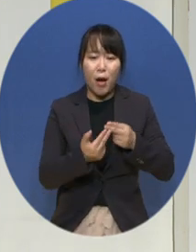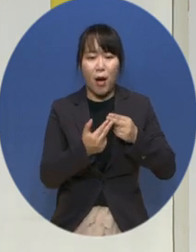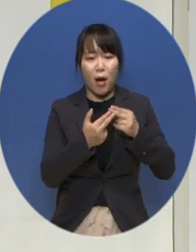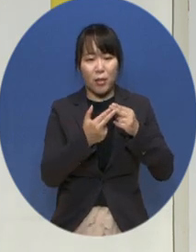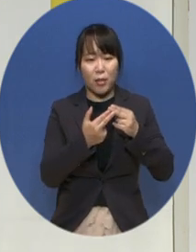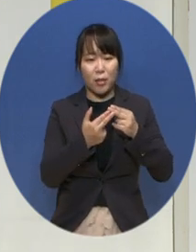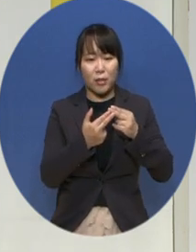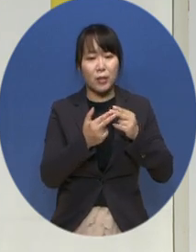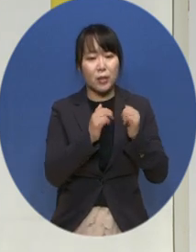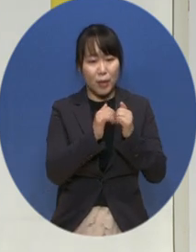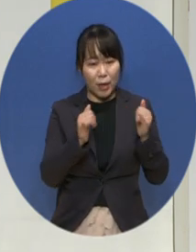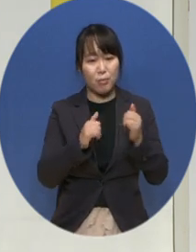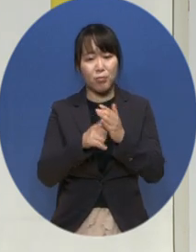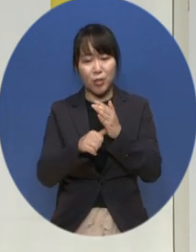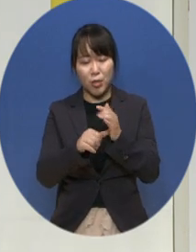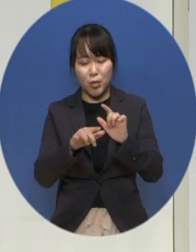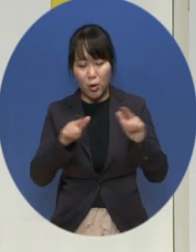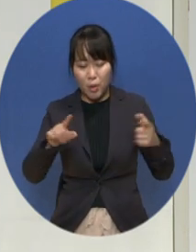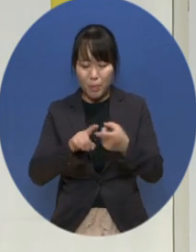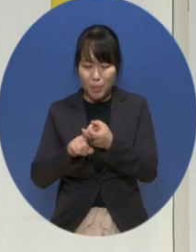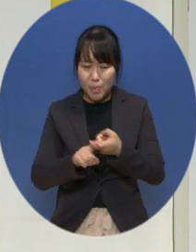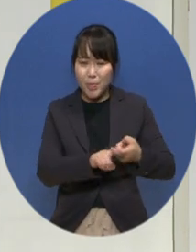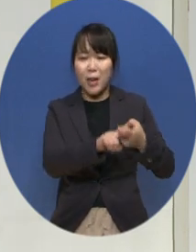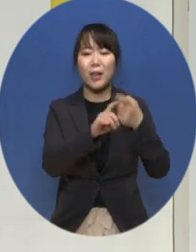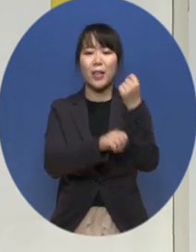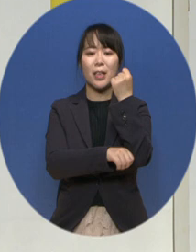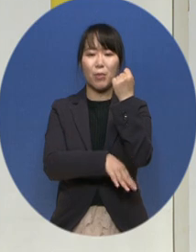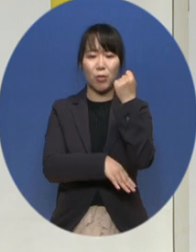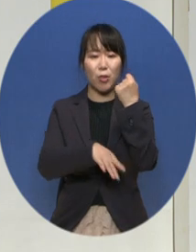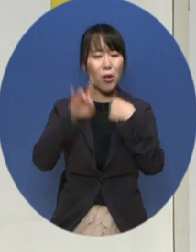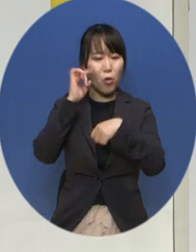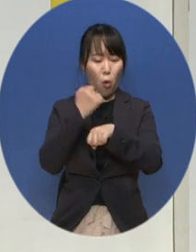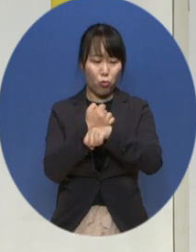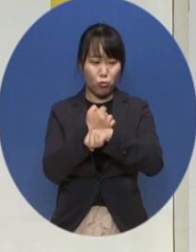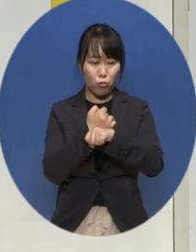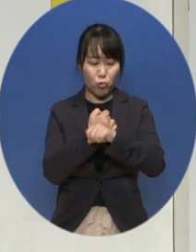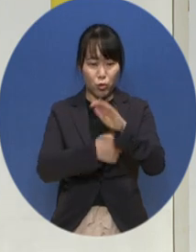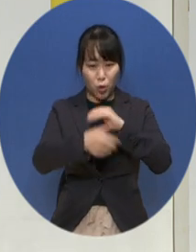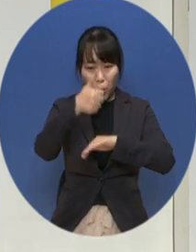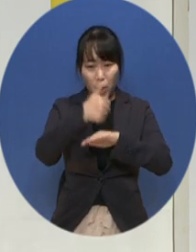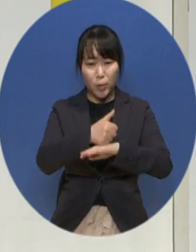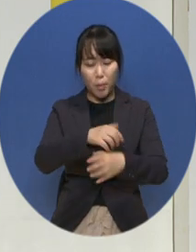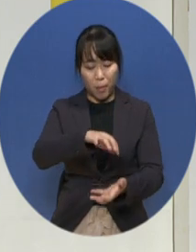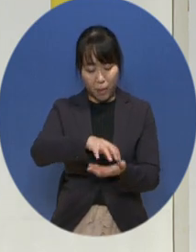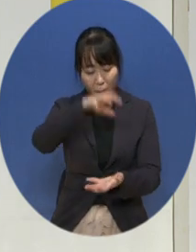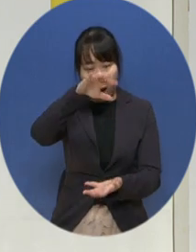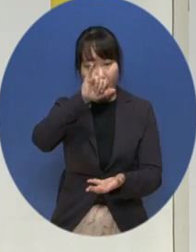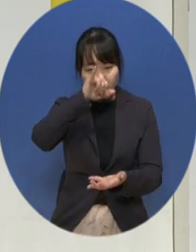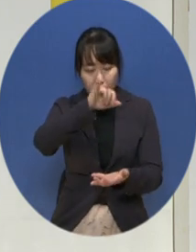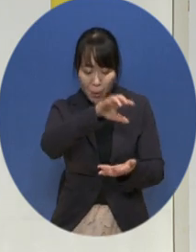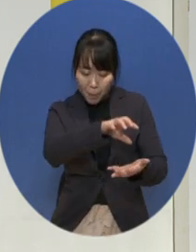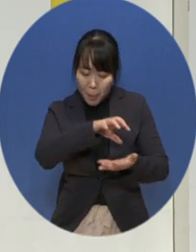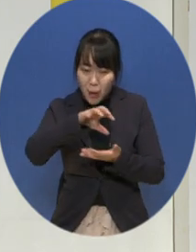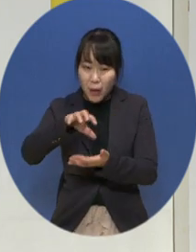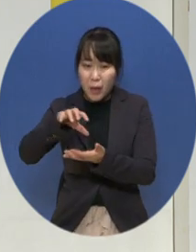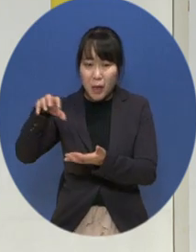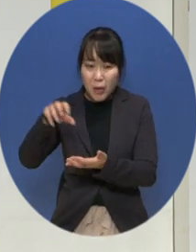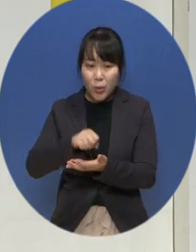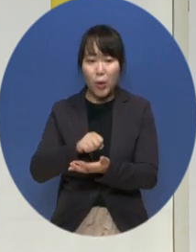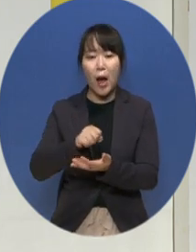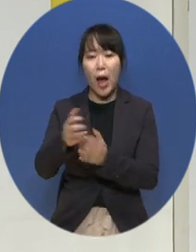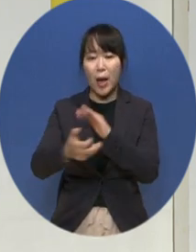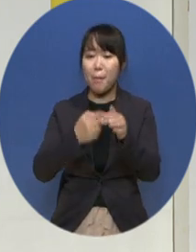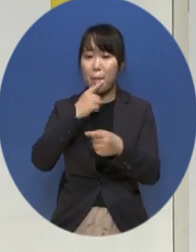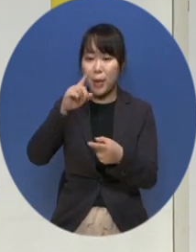인정 위쪽 인프라 를 기반으로 연구 전까지 쌓여 있거든요 예 그야 무속과 를 활용해서 그래서